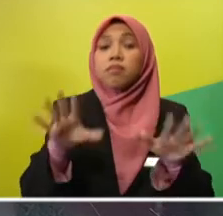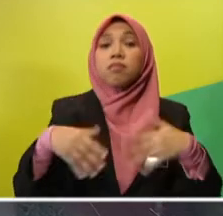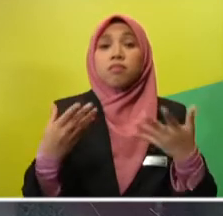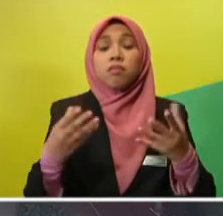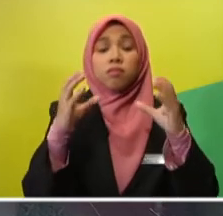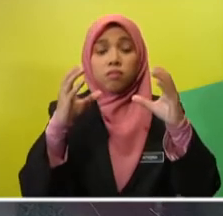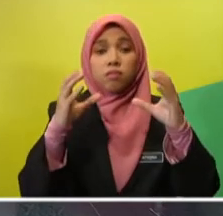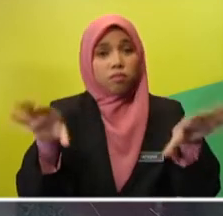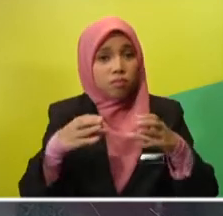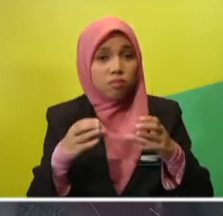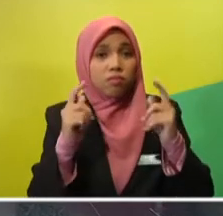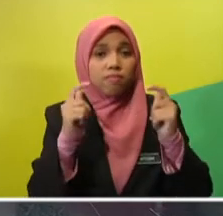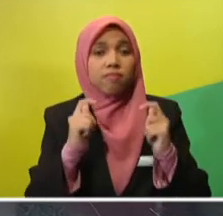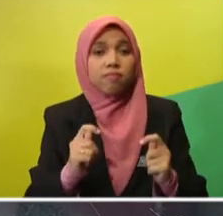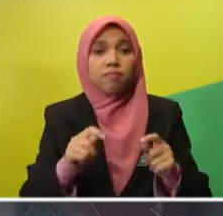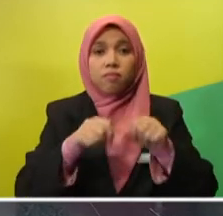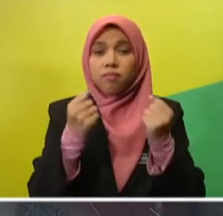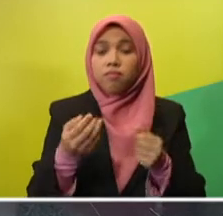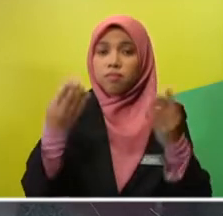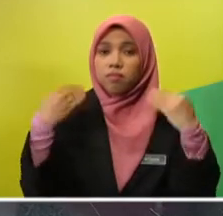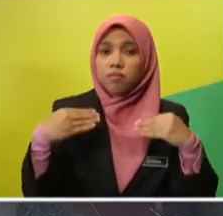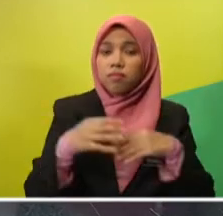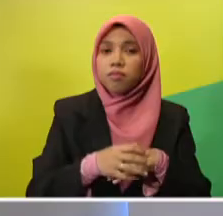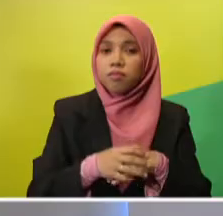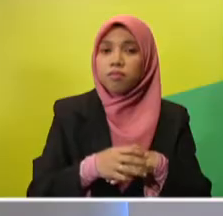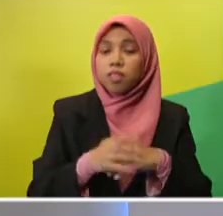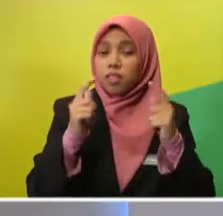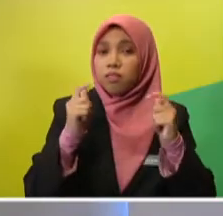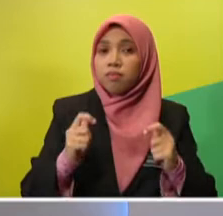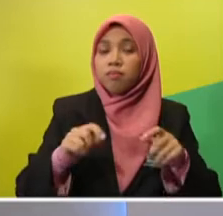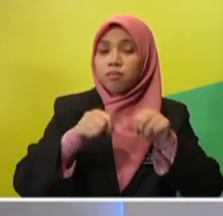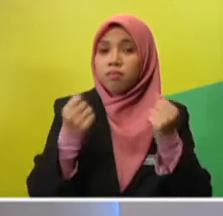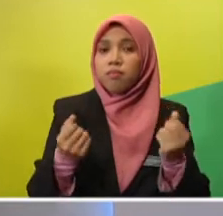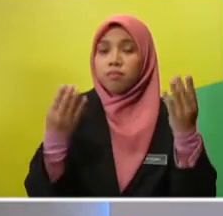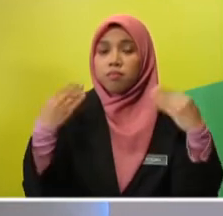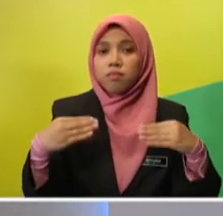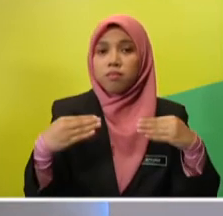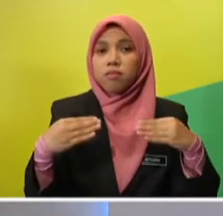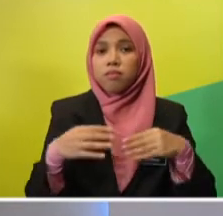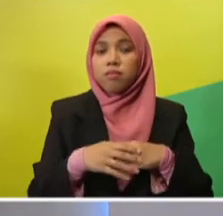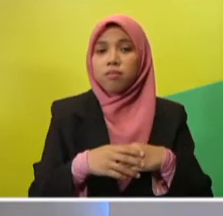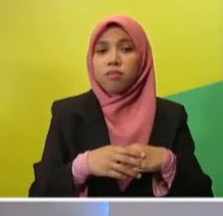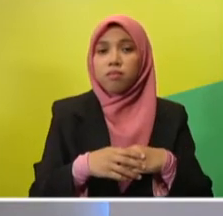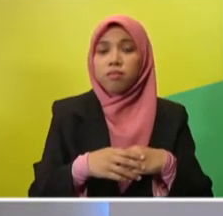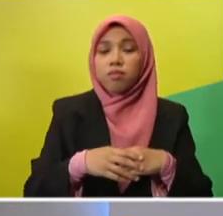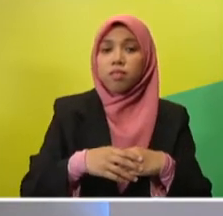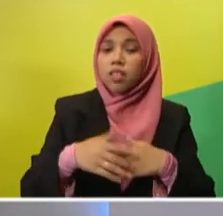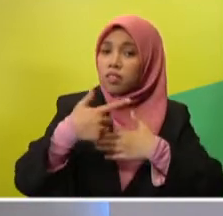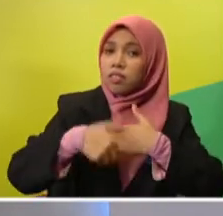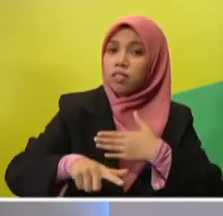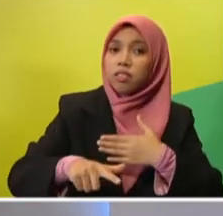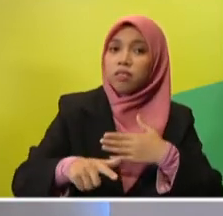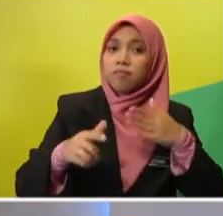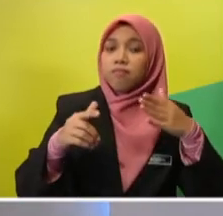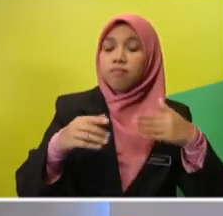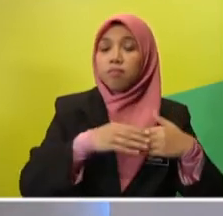balik, pemandu celik dan juga klien, selepas pemandu celik memberitahu bahawa